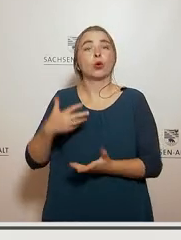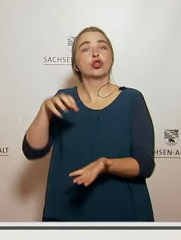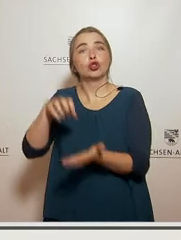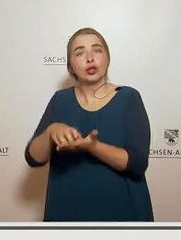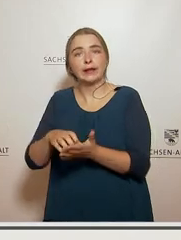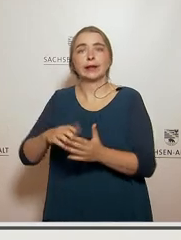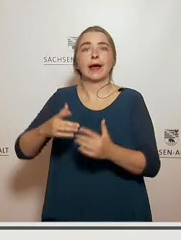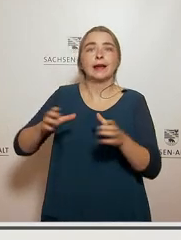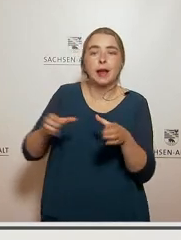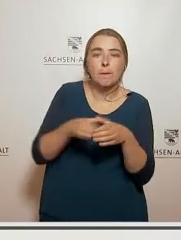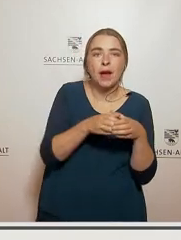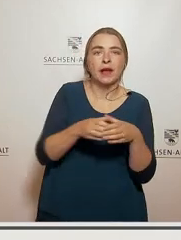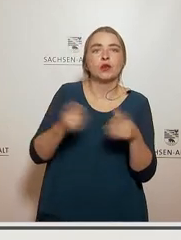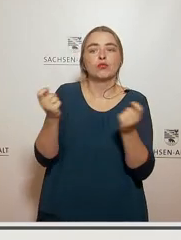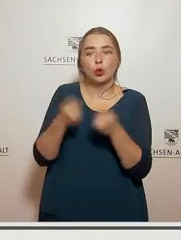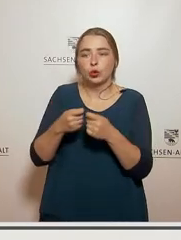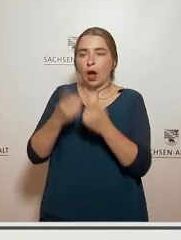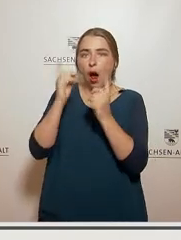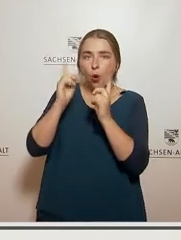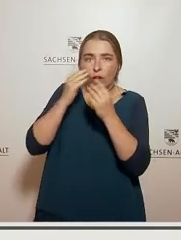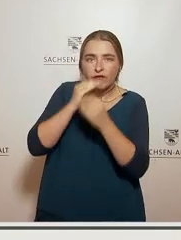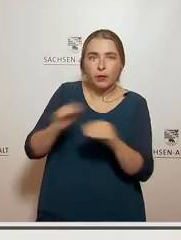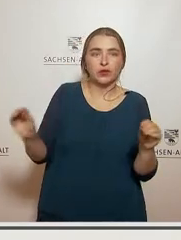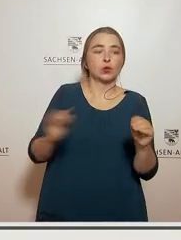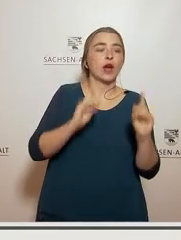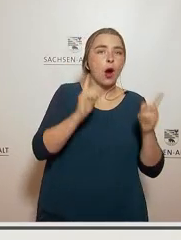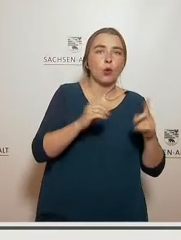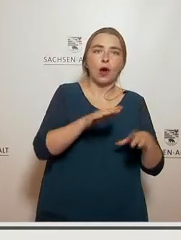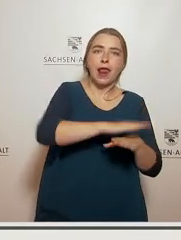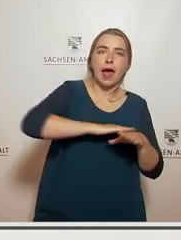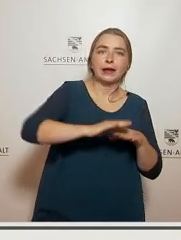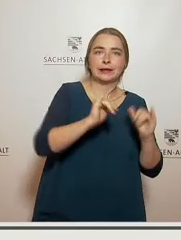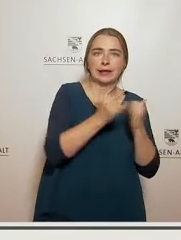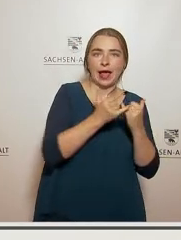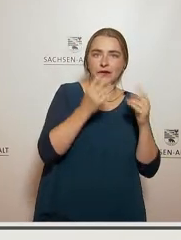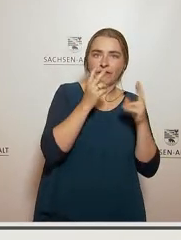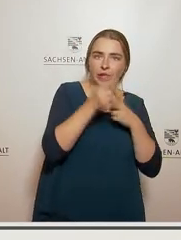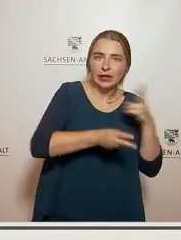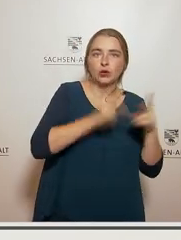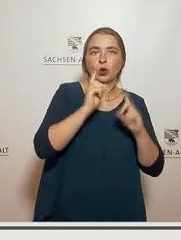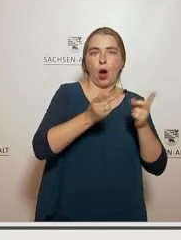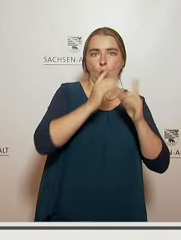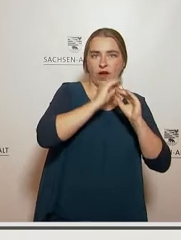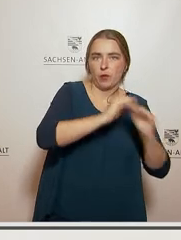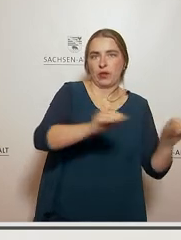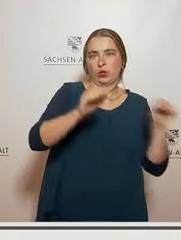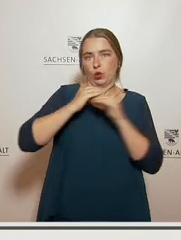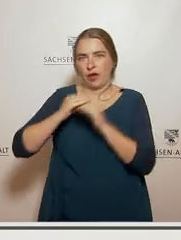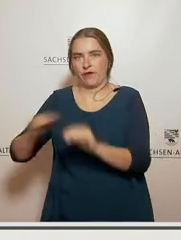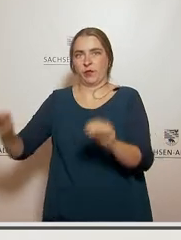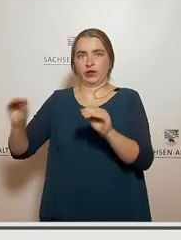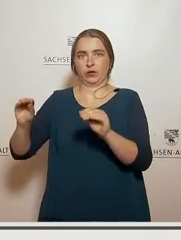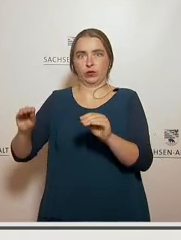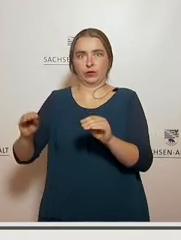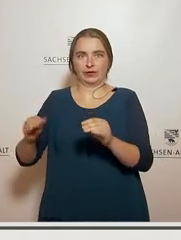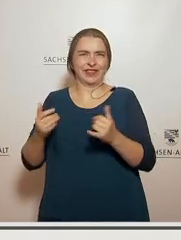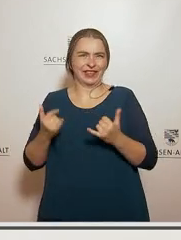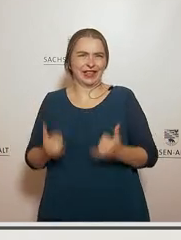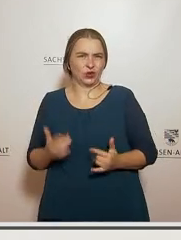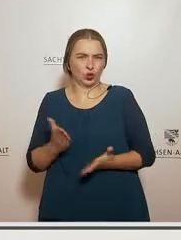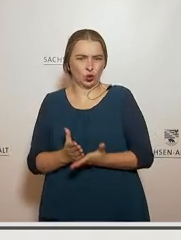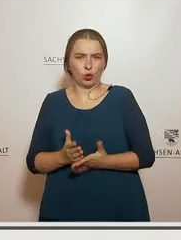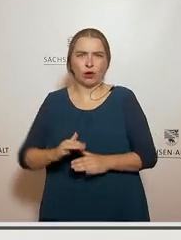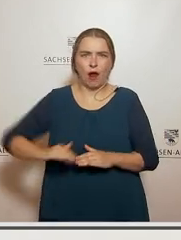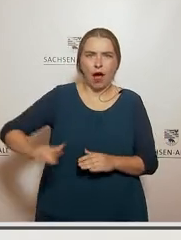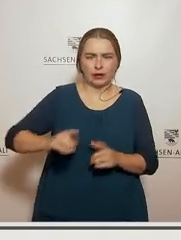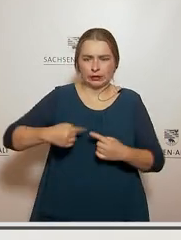Dingen auch die Landeselternvertretung und erhoffen uns, dass dann da ein bisschen die in den Landkreisen, in denen schon Unruhe gewesen ist,